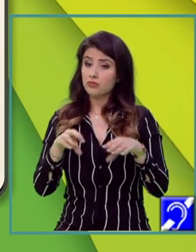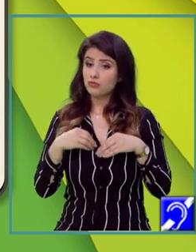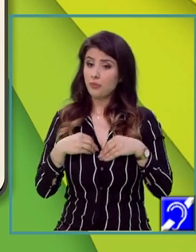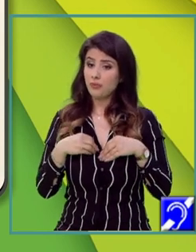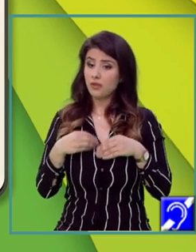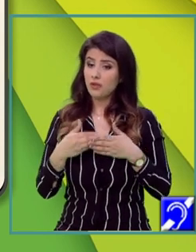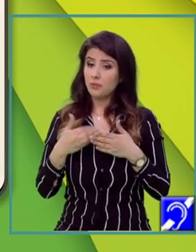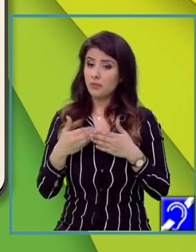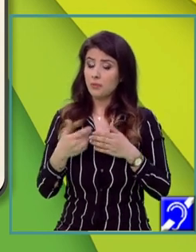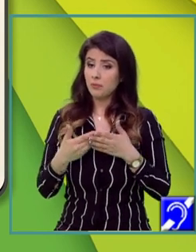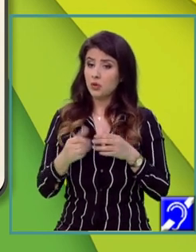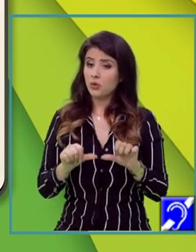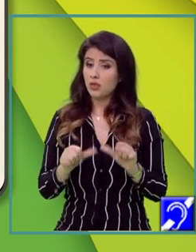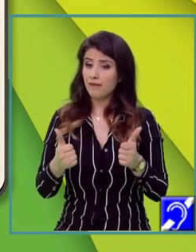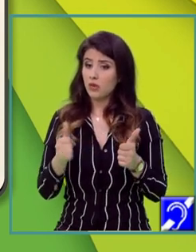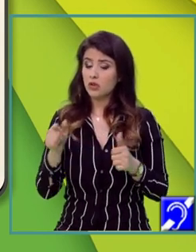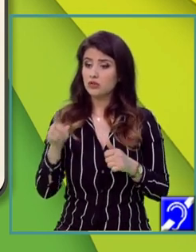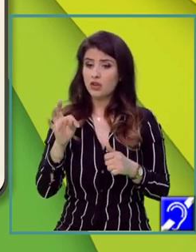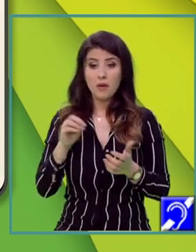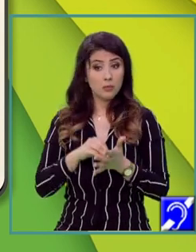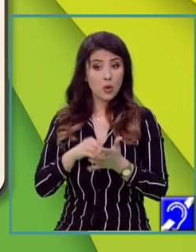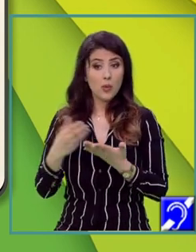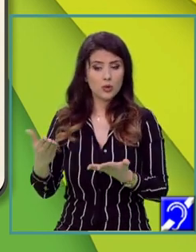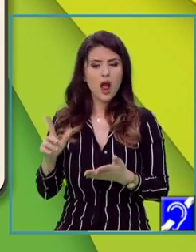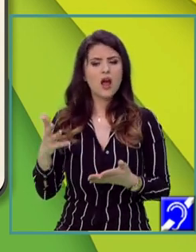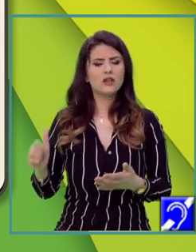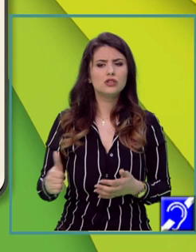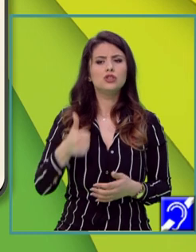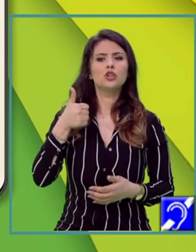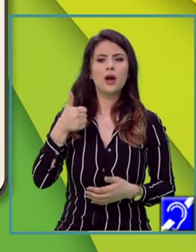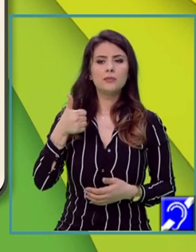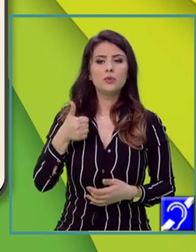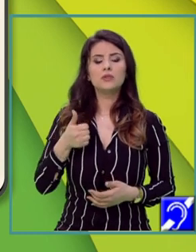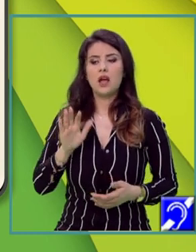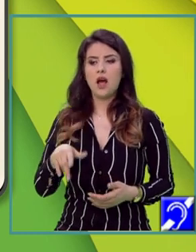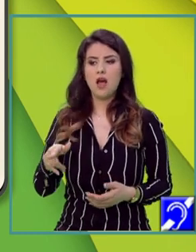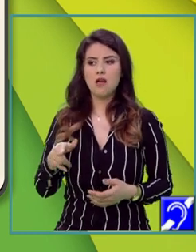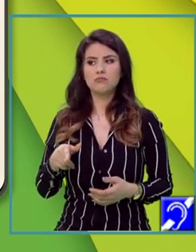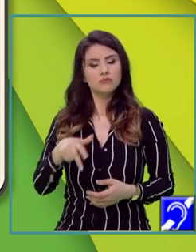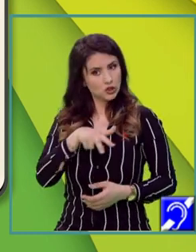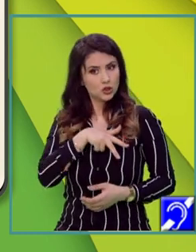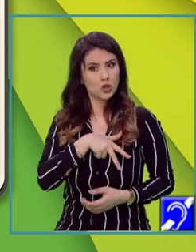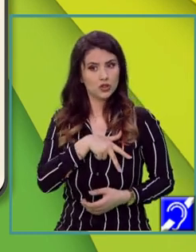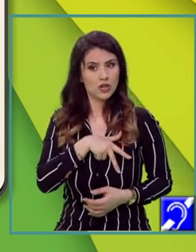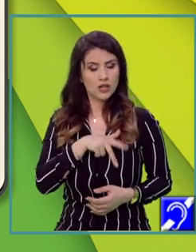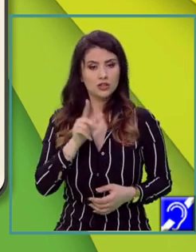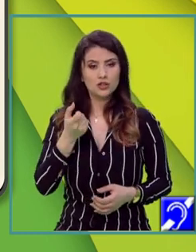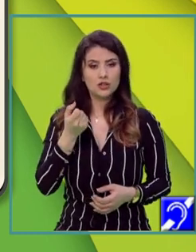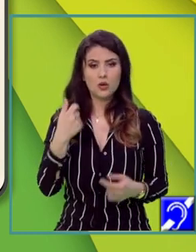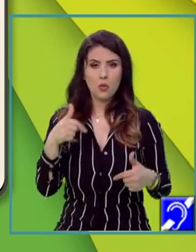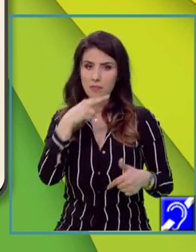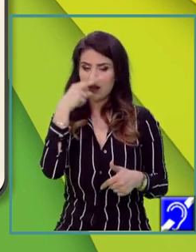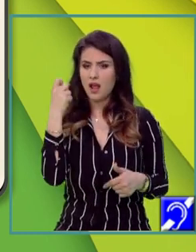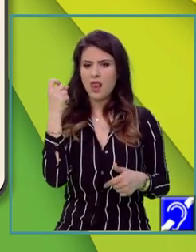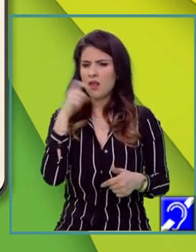Ștefan astfel cuplul fericit care la începutul romanului are un statut social și material lipsit de pretentii